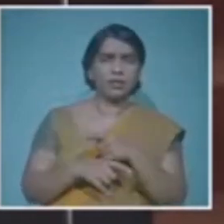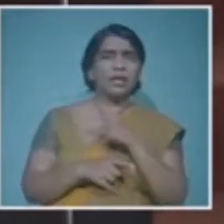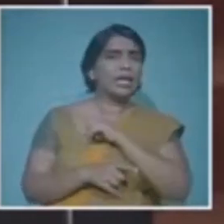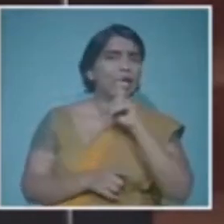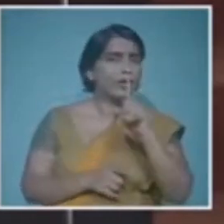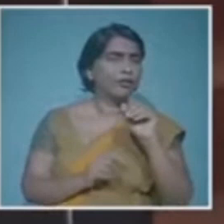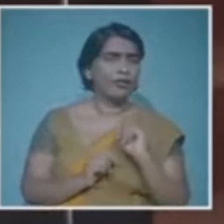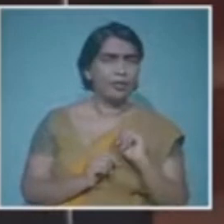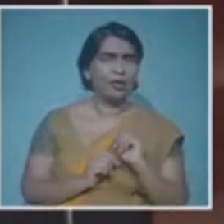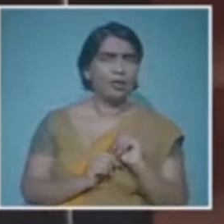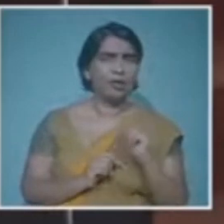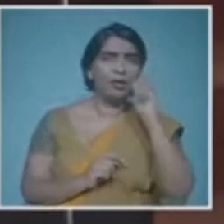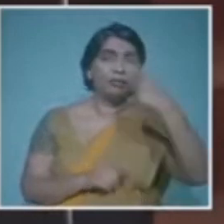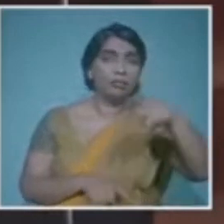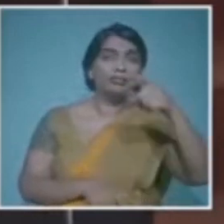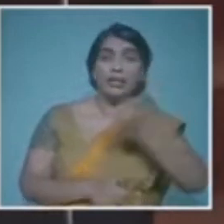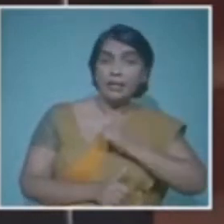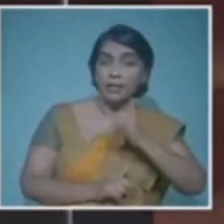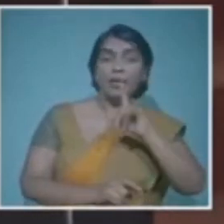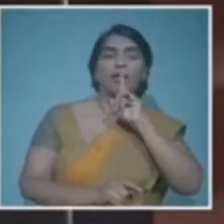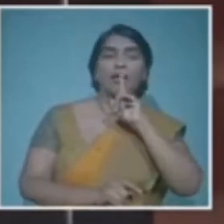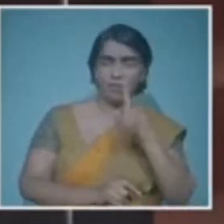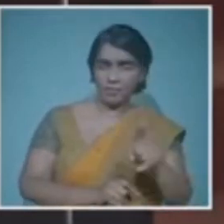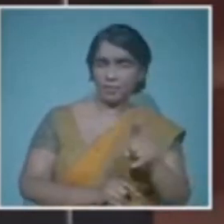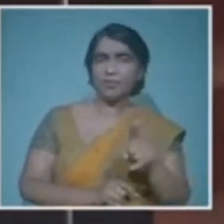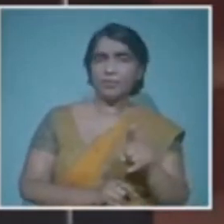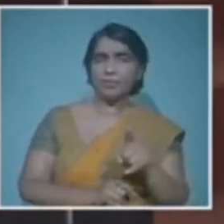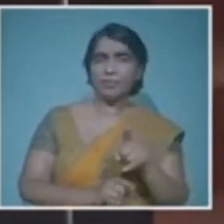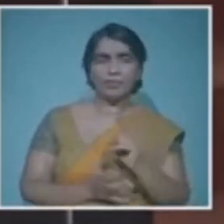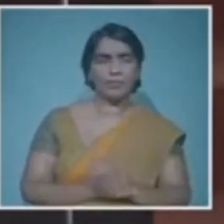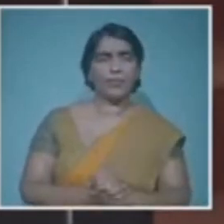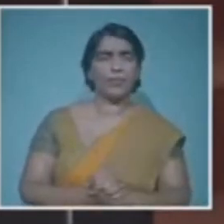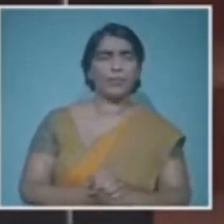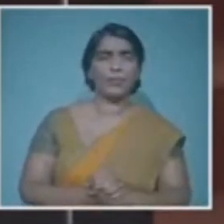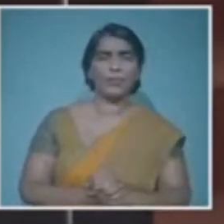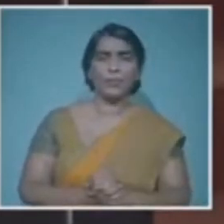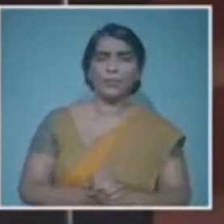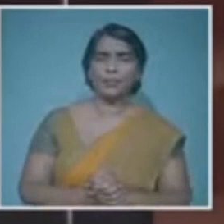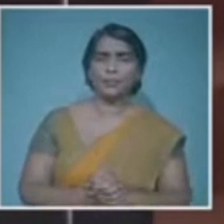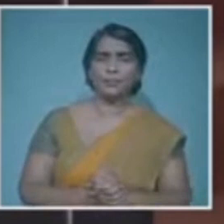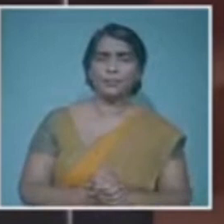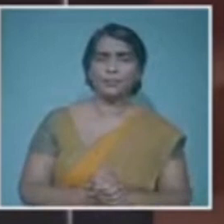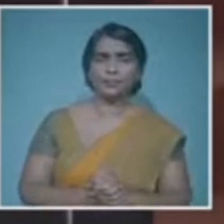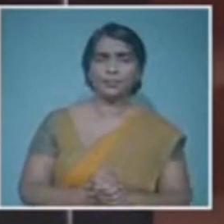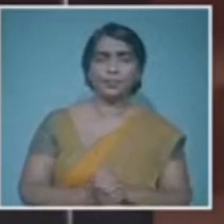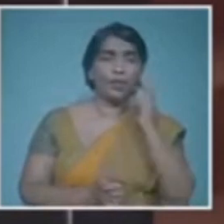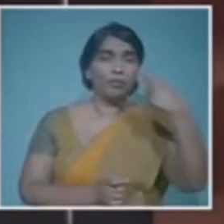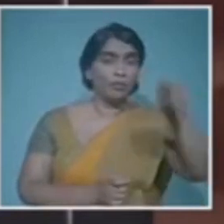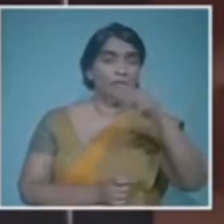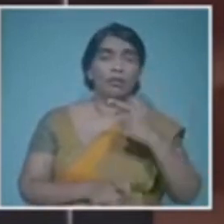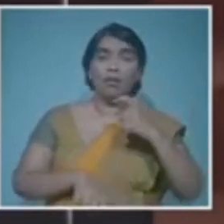කිව්වේ? ජනමතයක් විමසන්න. You need a mandate. You need a mandate. මොකද